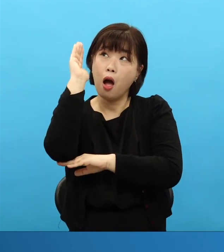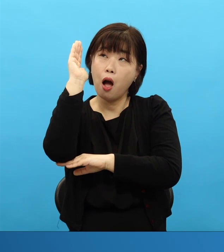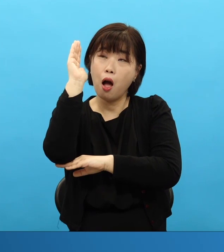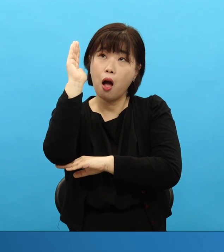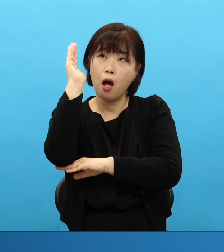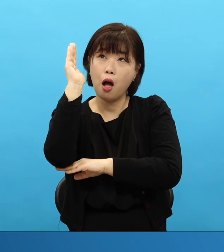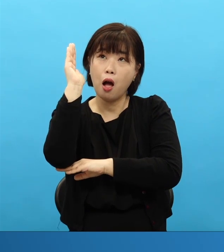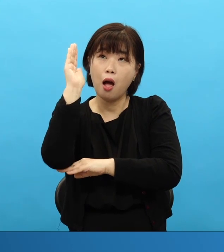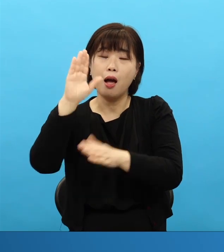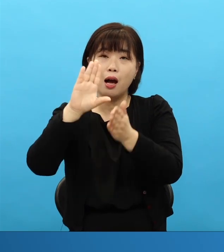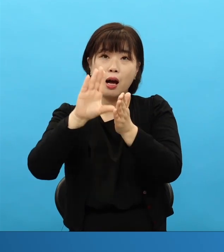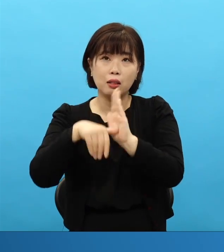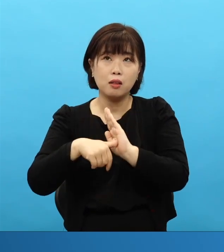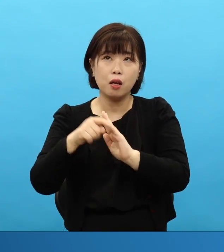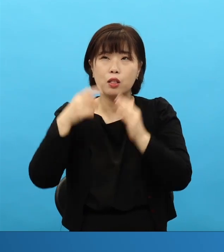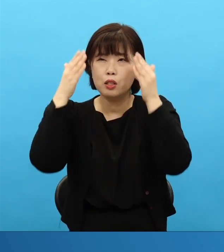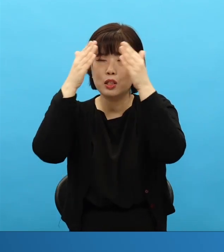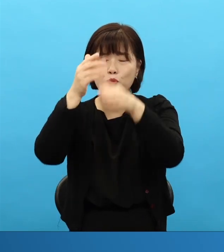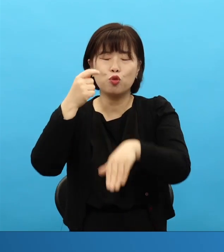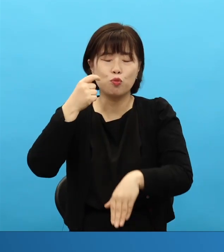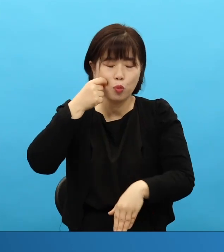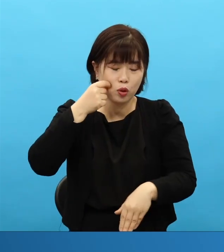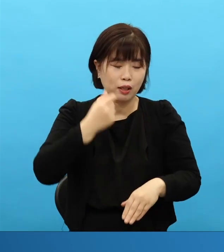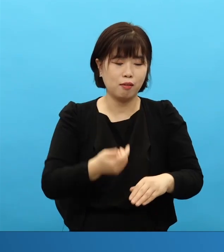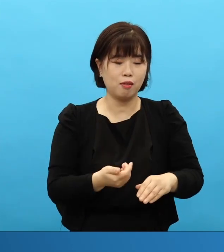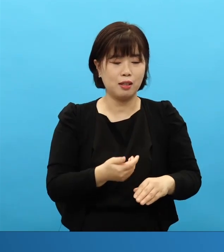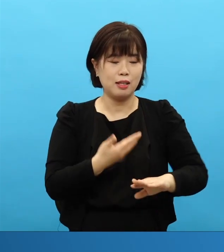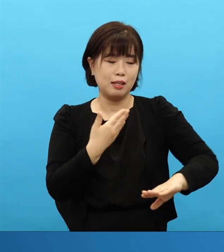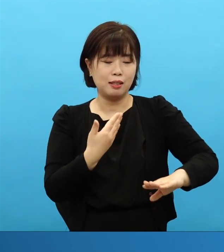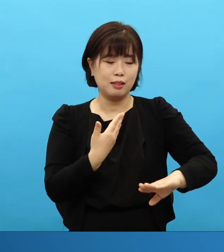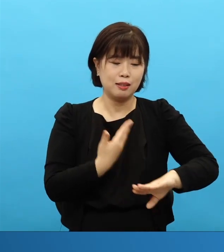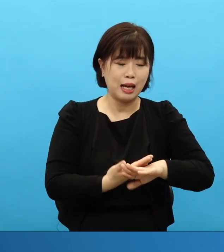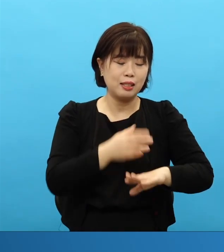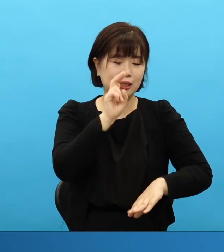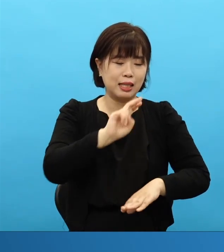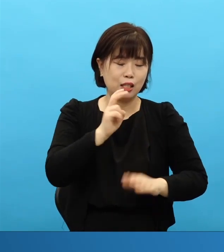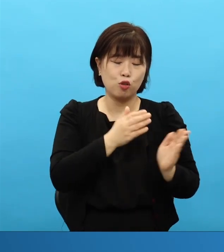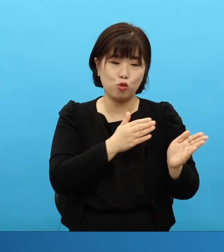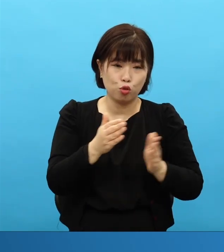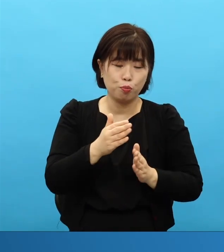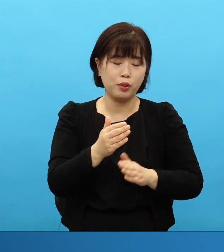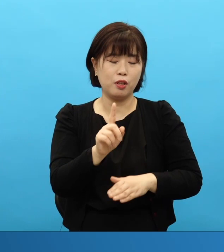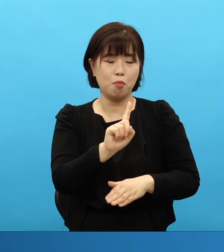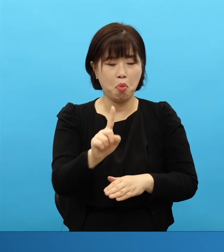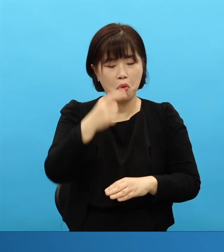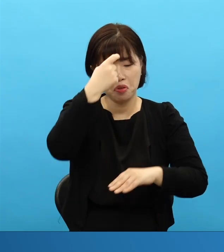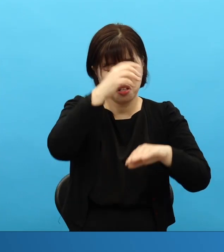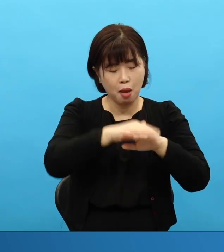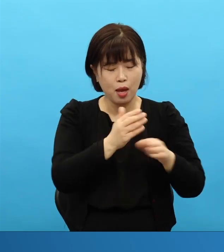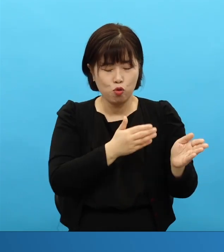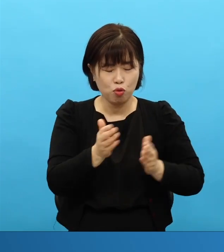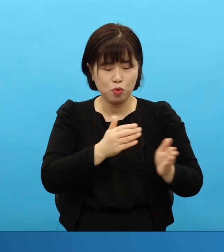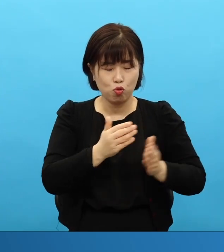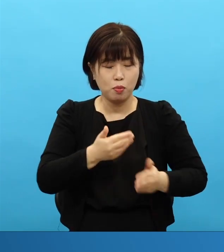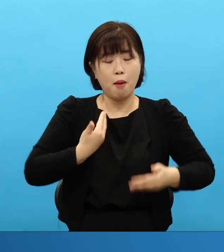준비하거나 저는 그랬었어요. 아무튼 그래서 진짜 어떻게 보면 제일 은혜 못 받고